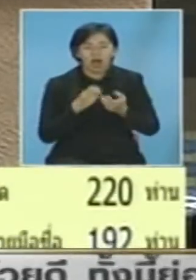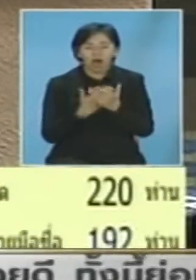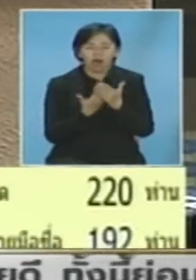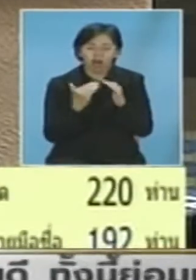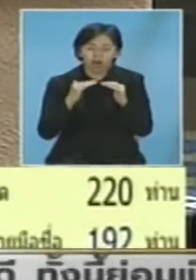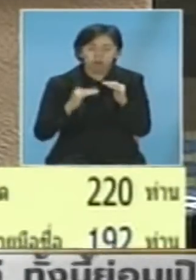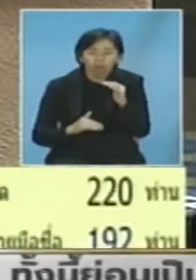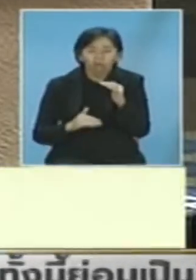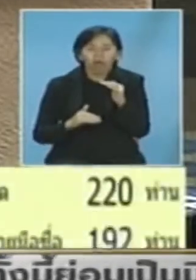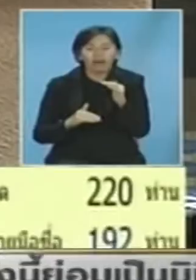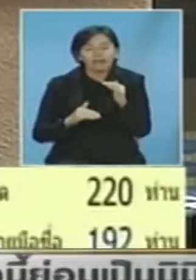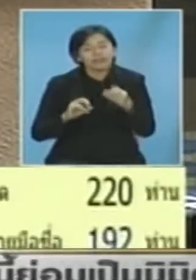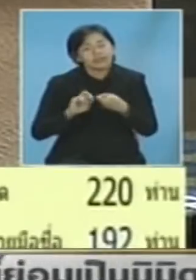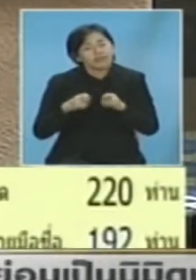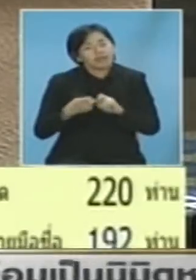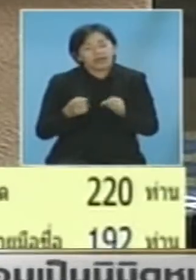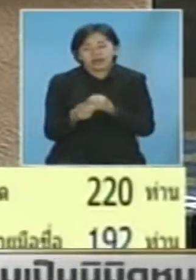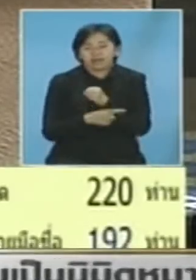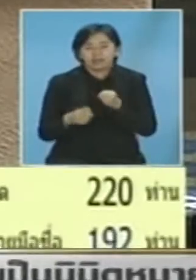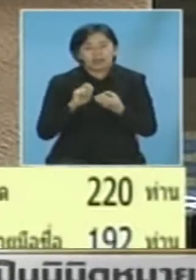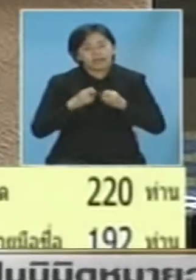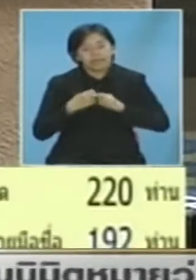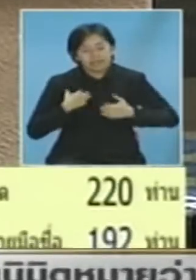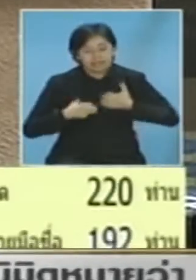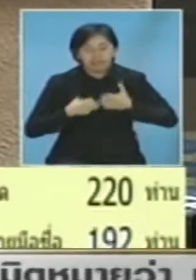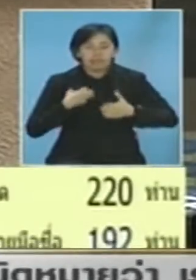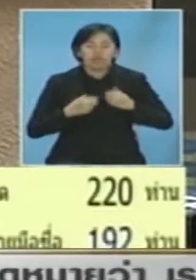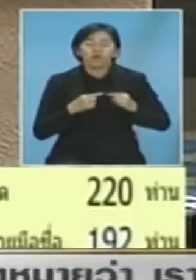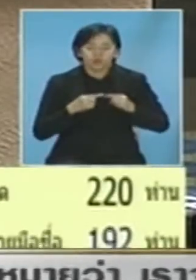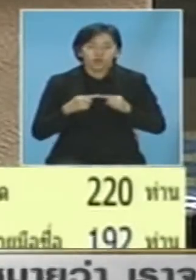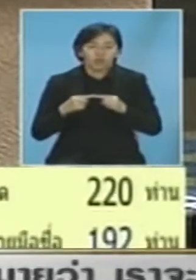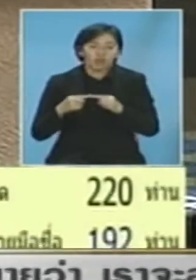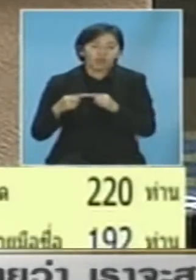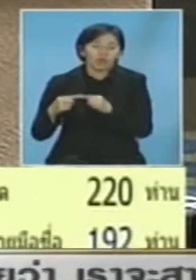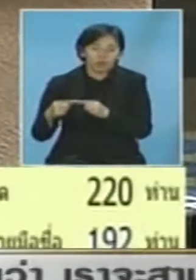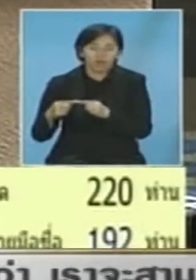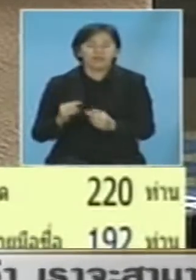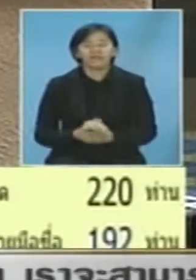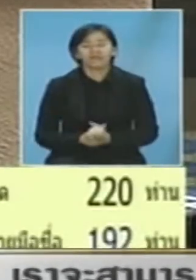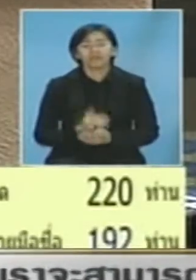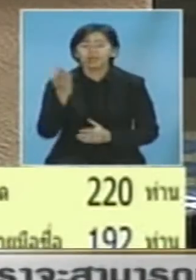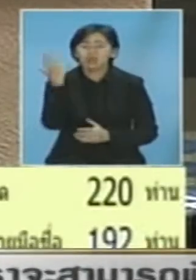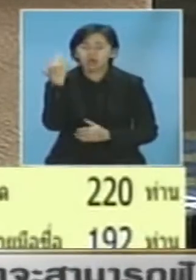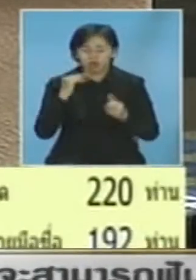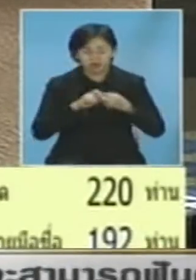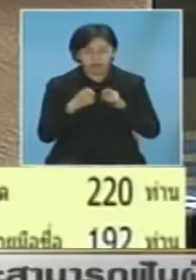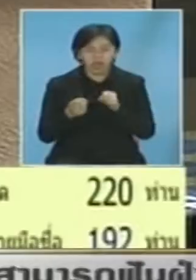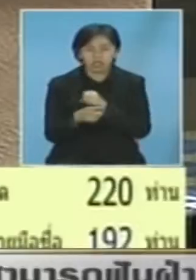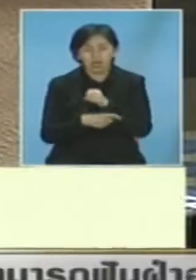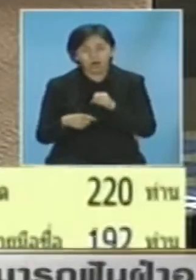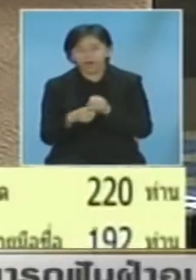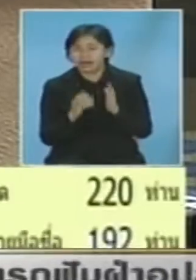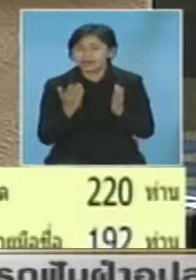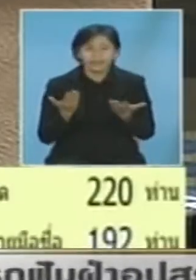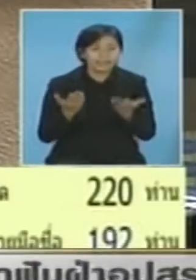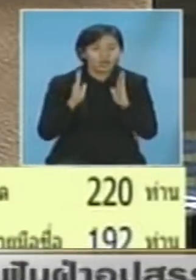นสาหัสต่อเนื่องยาวนานขนาดนี้ยังไม่เคยมีผู้ใดออกม